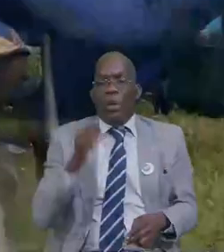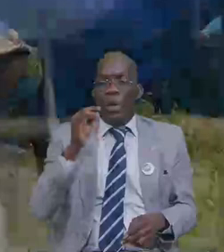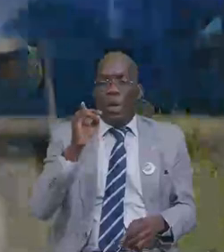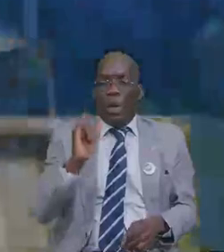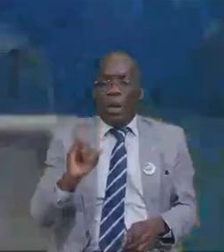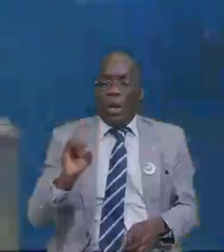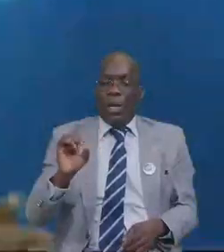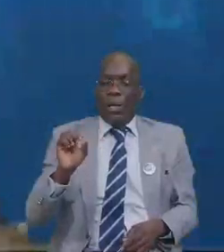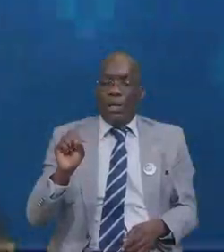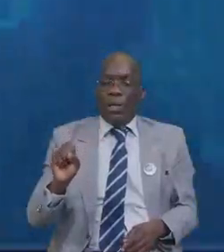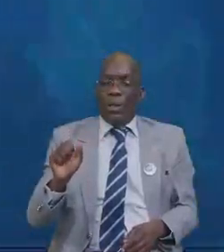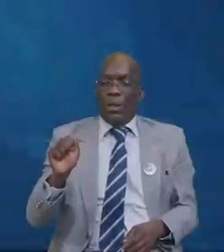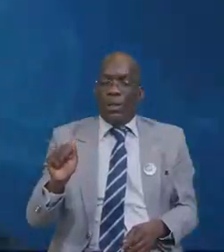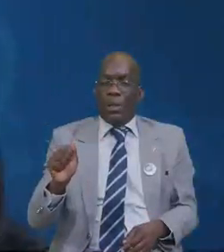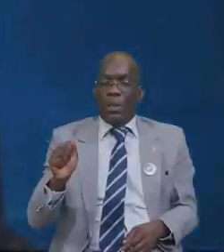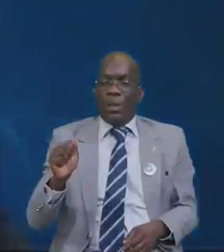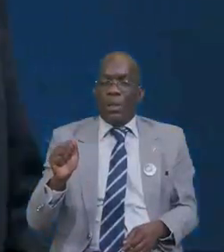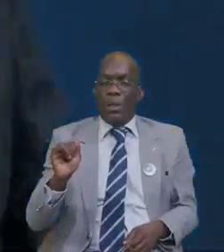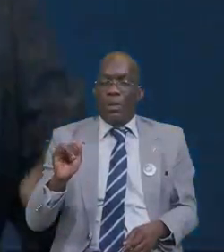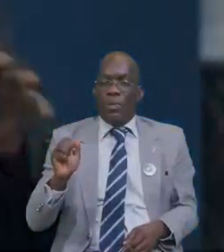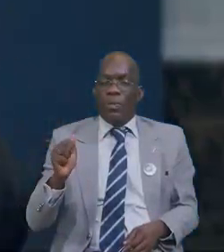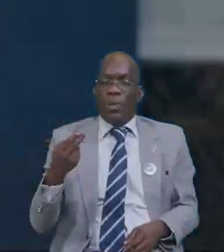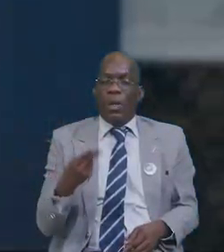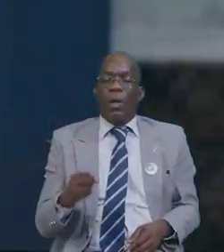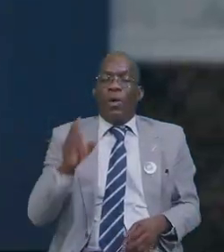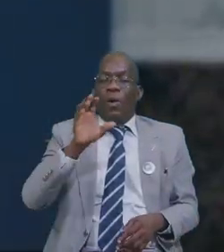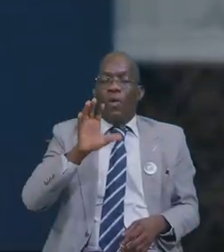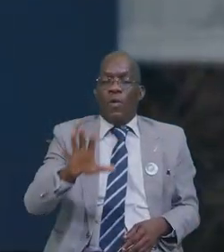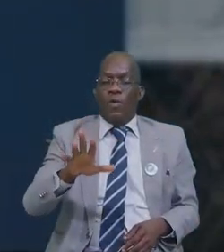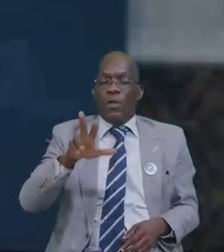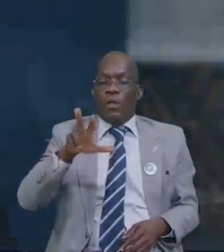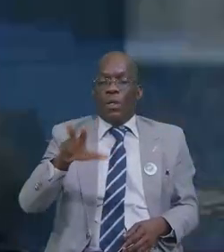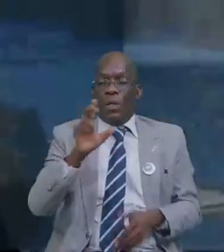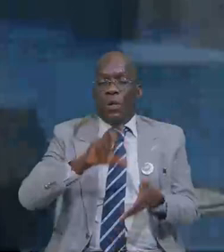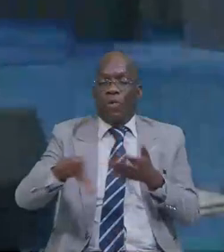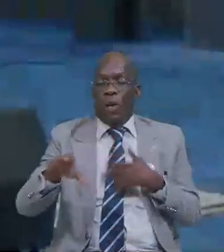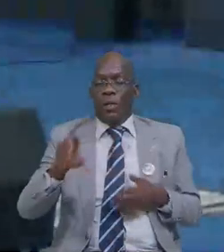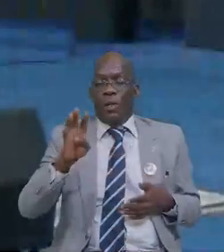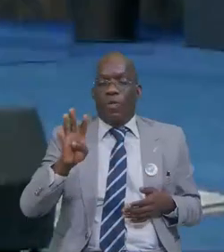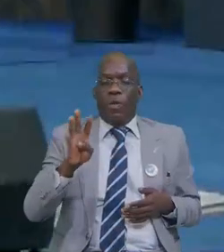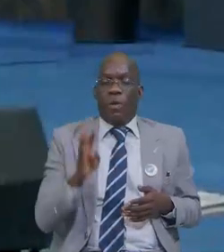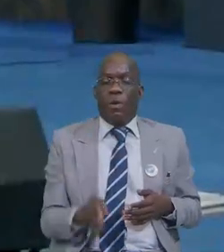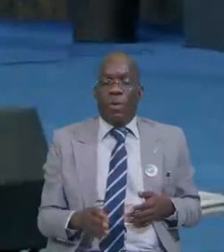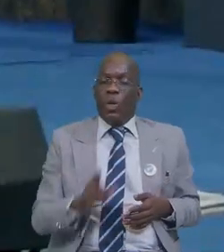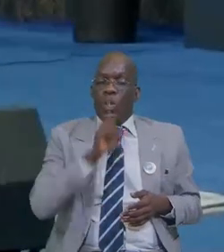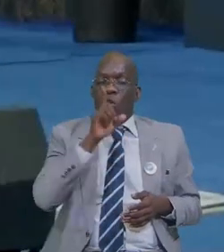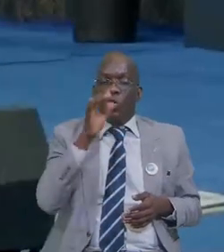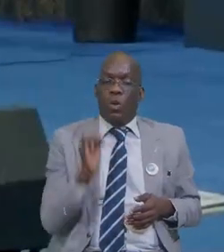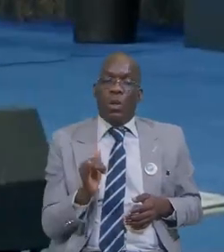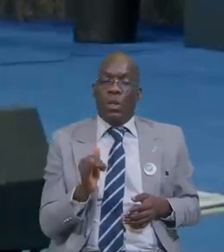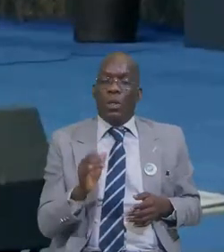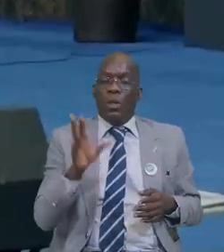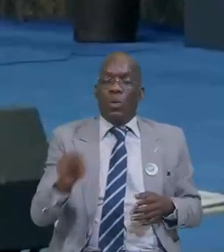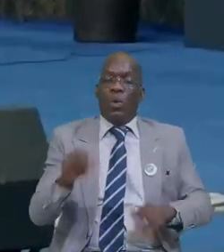Ésaïe chapitre 53. Verset 4, Ésaïe, au chapitre 53, verset 4, il nous